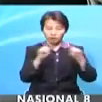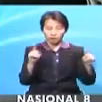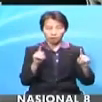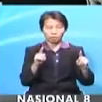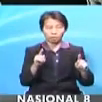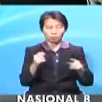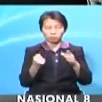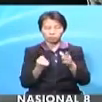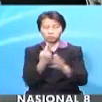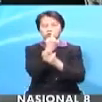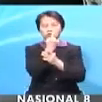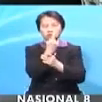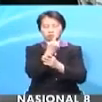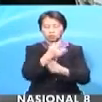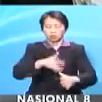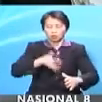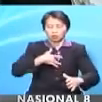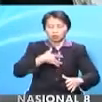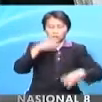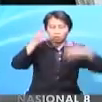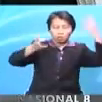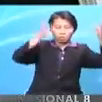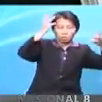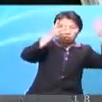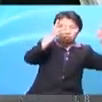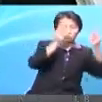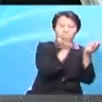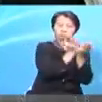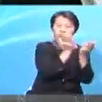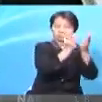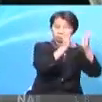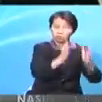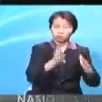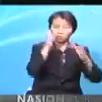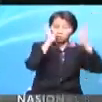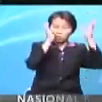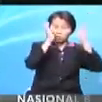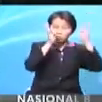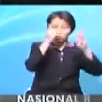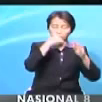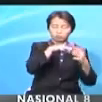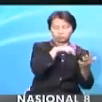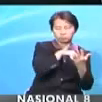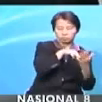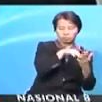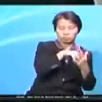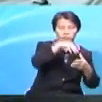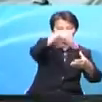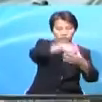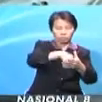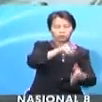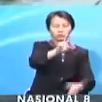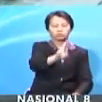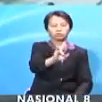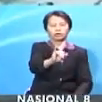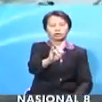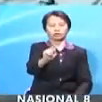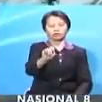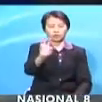menimbulkan rasa kebimbangan dan kewirauan pada program-plana itu untuk belajar di uim